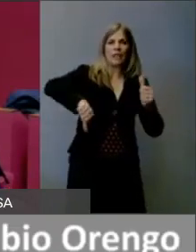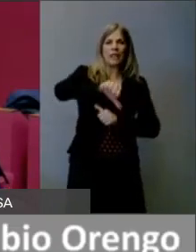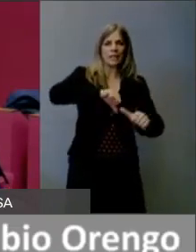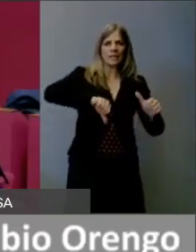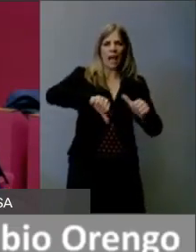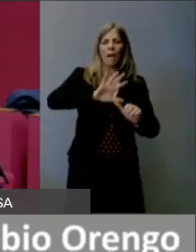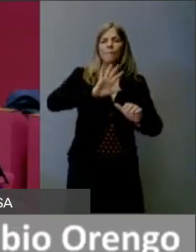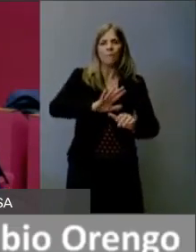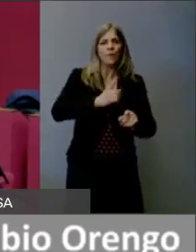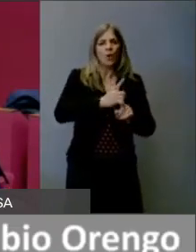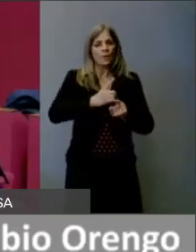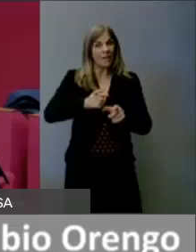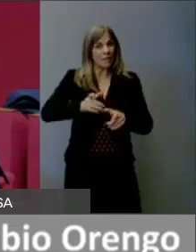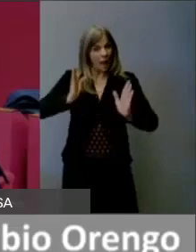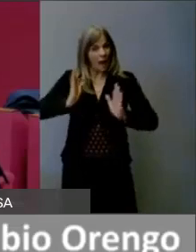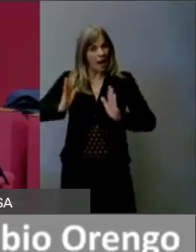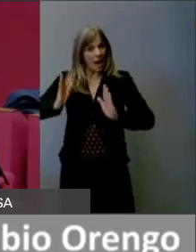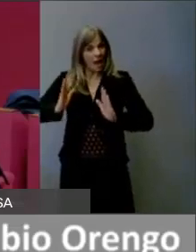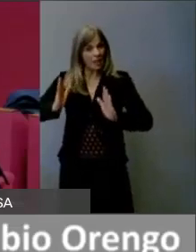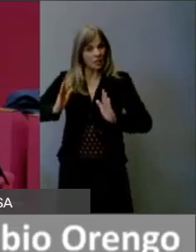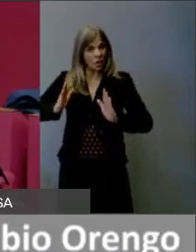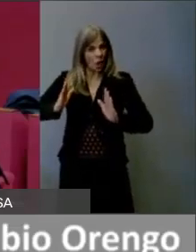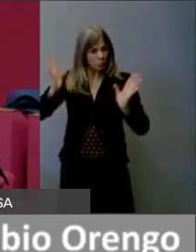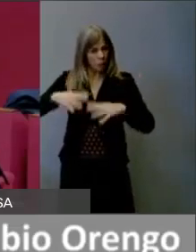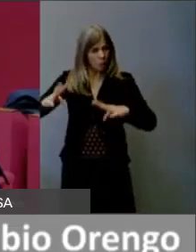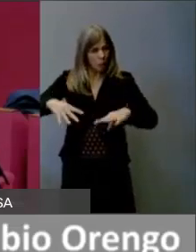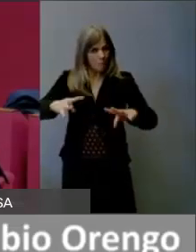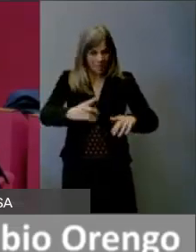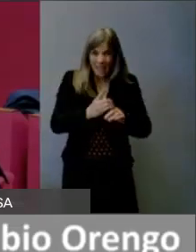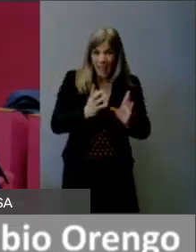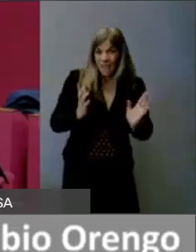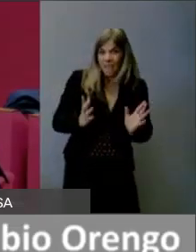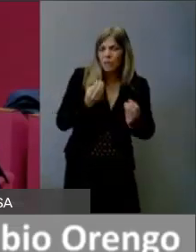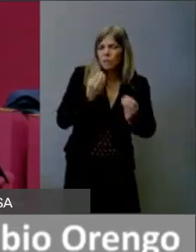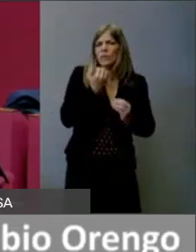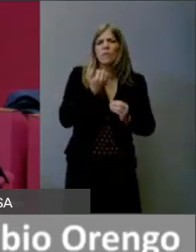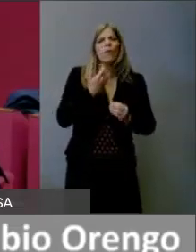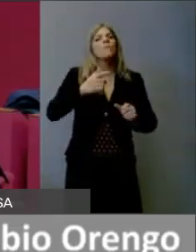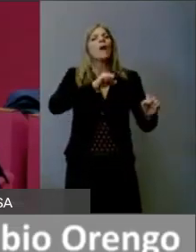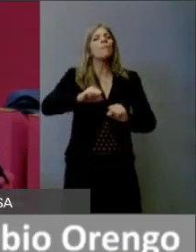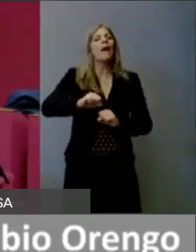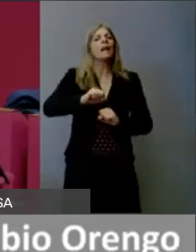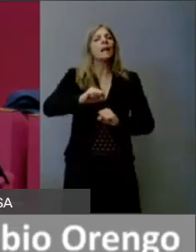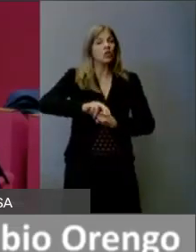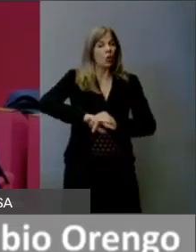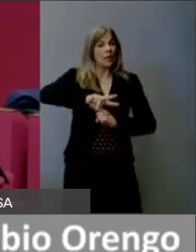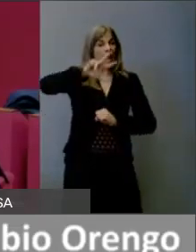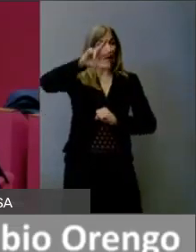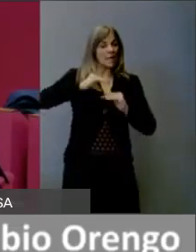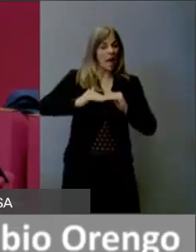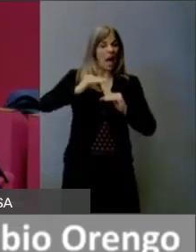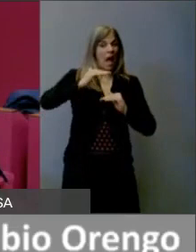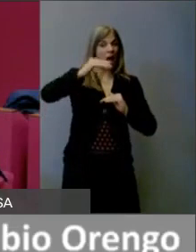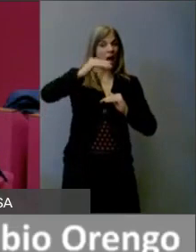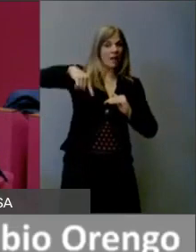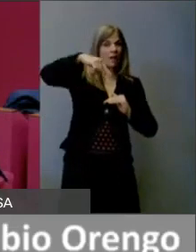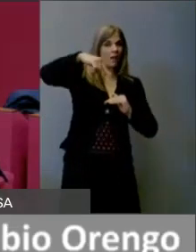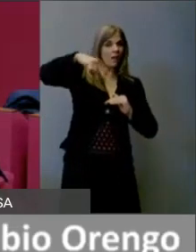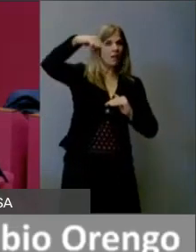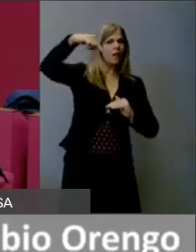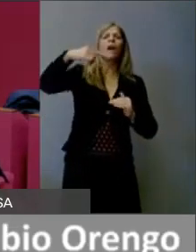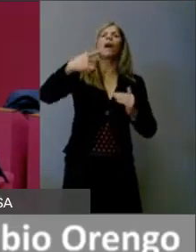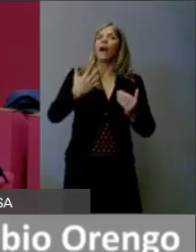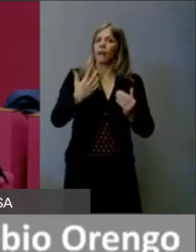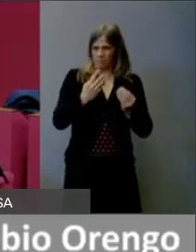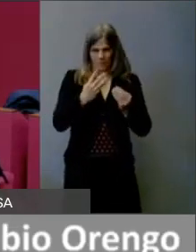ho dei dubbi. E perché il parcheggio a tre piani? Ci sono anche delle sentenze che da questo punto di vista hanno fatto storia e